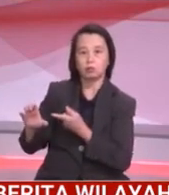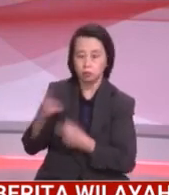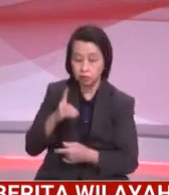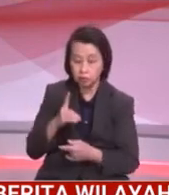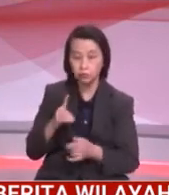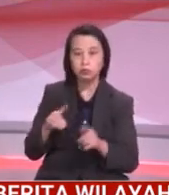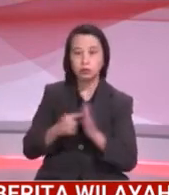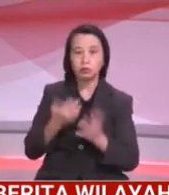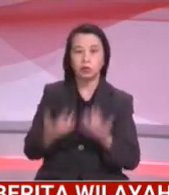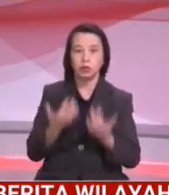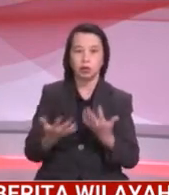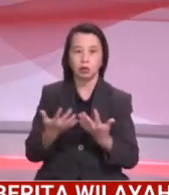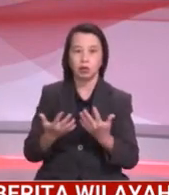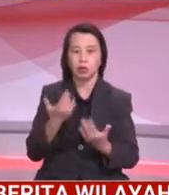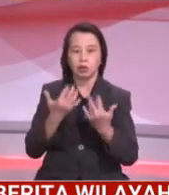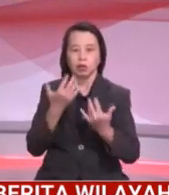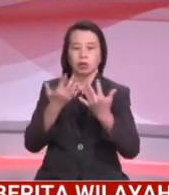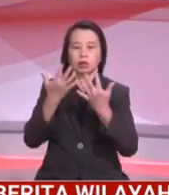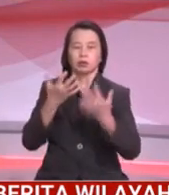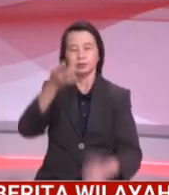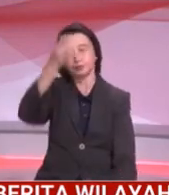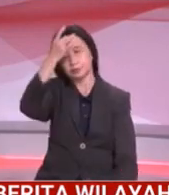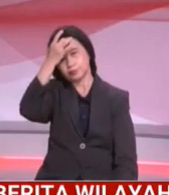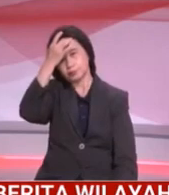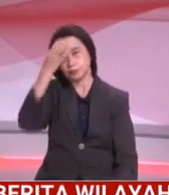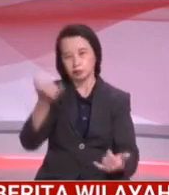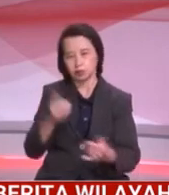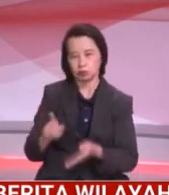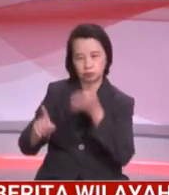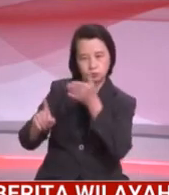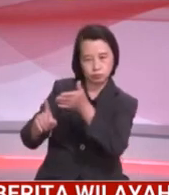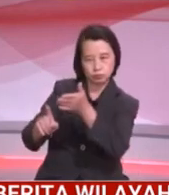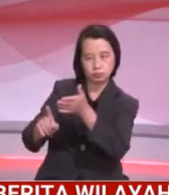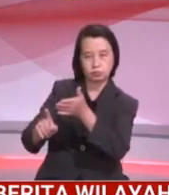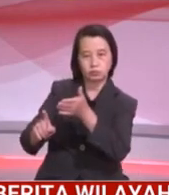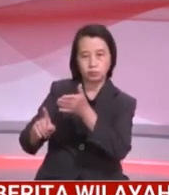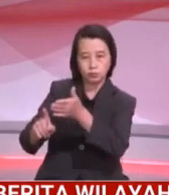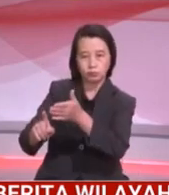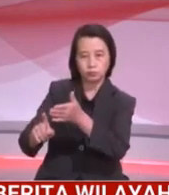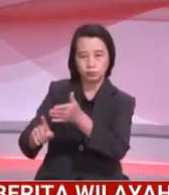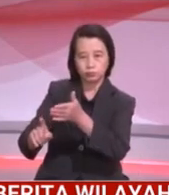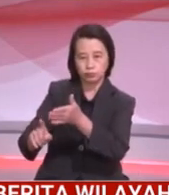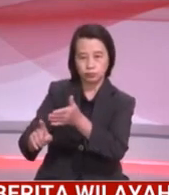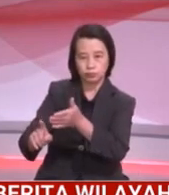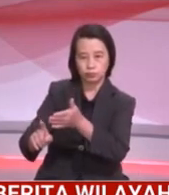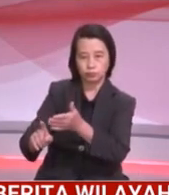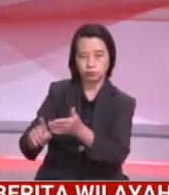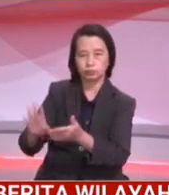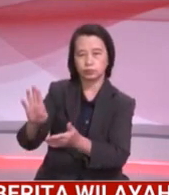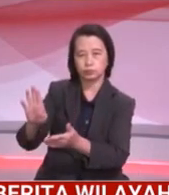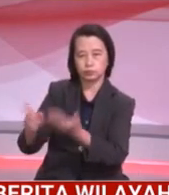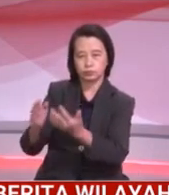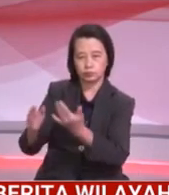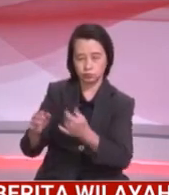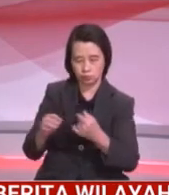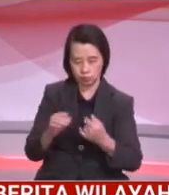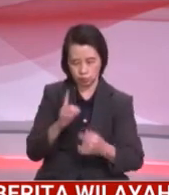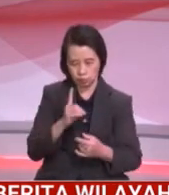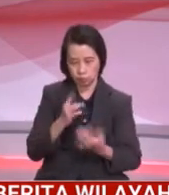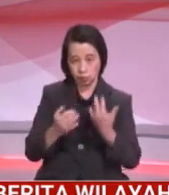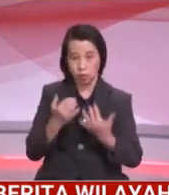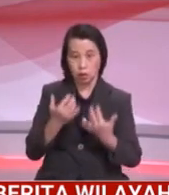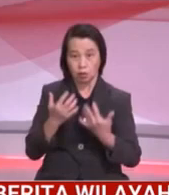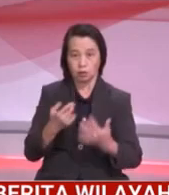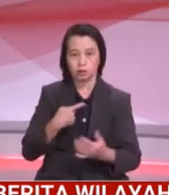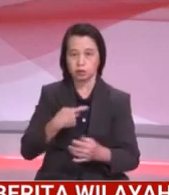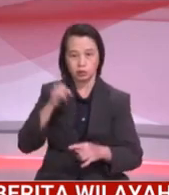sektor D, api dah naik. Jadi sekarang ini kita attack, kita turun api sekarang ini. Kita tak boleh